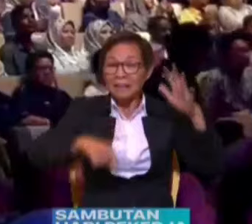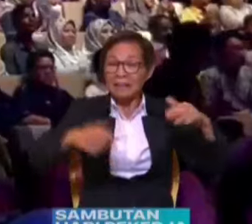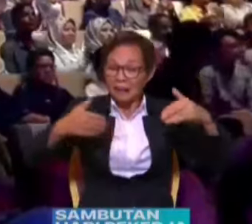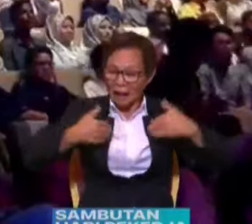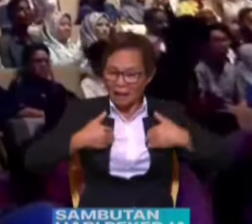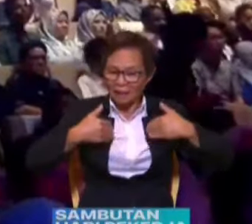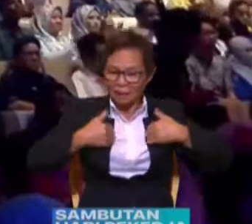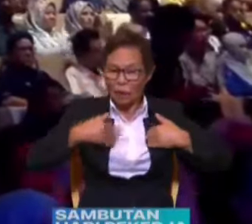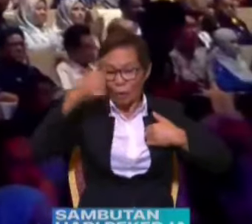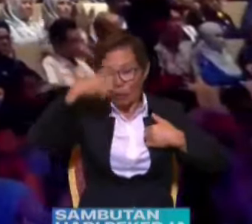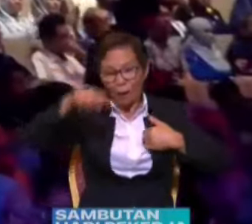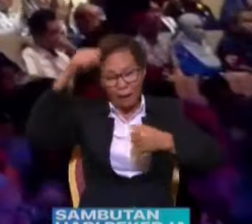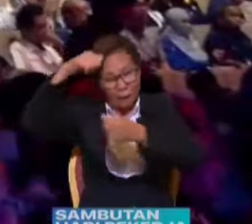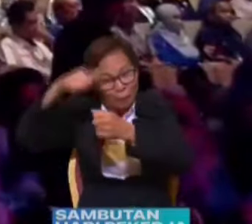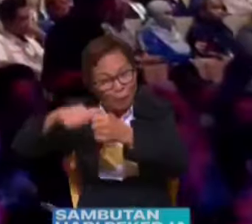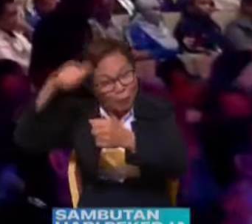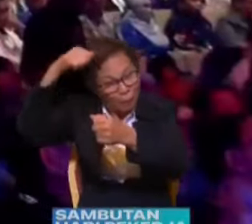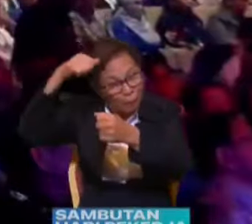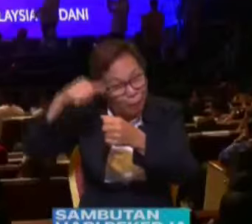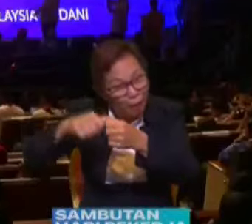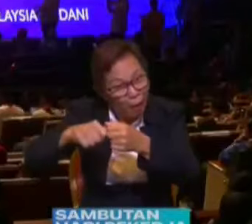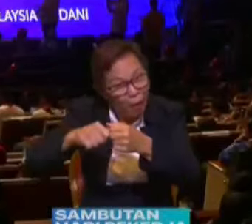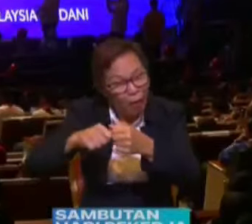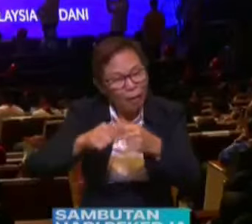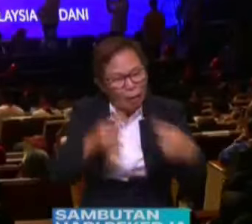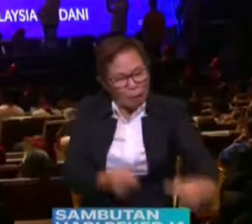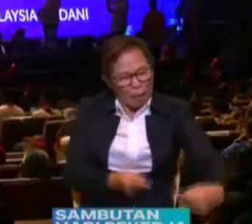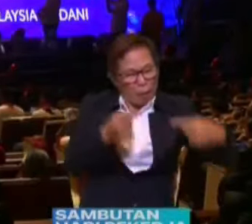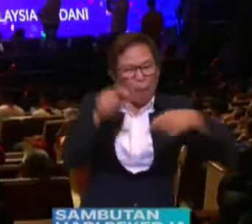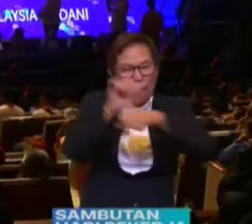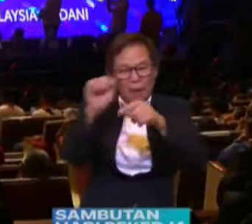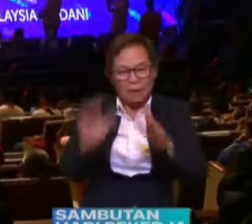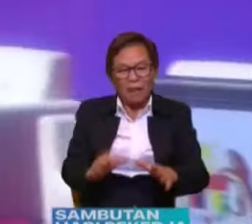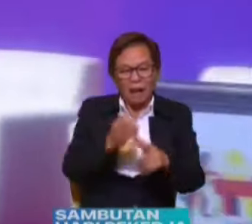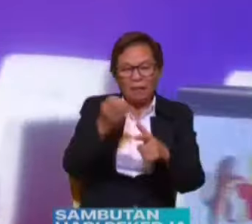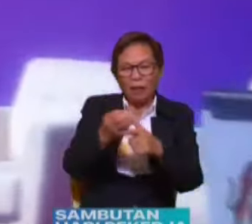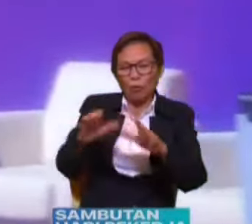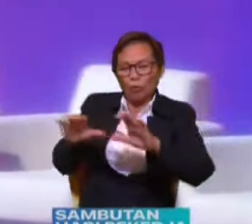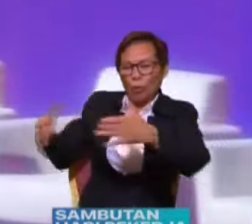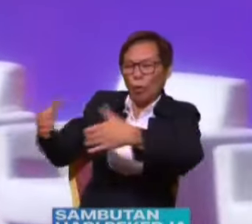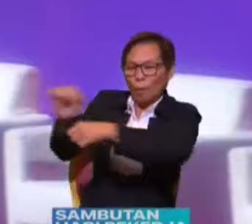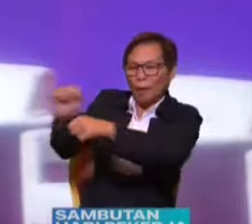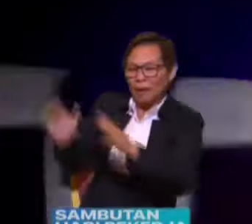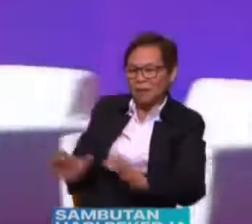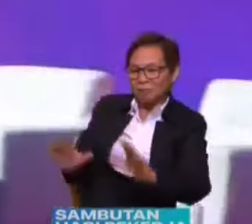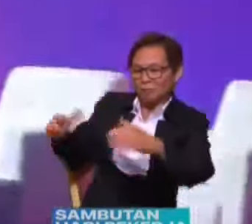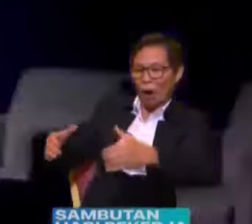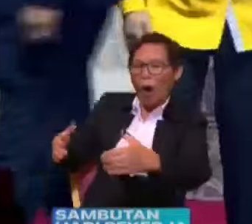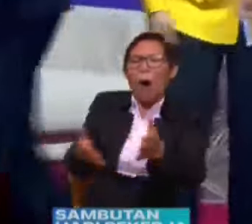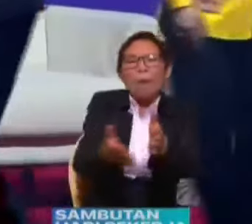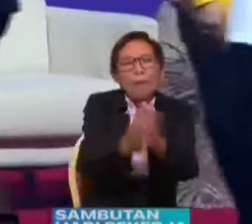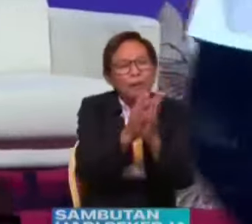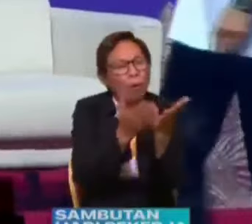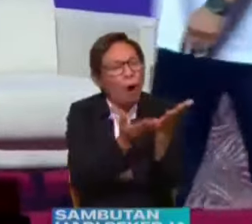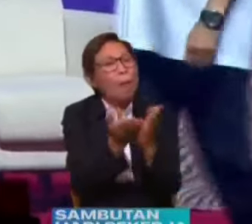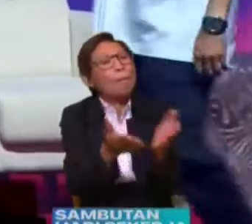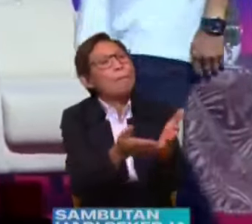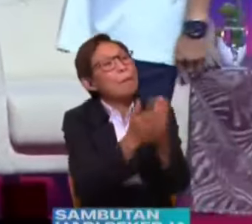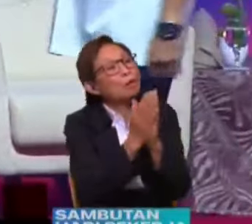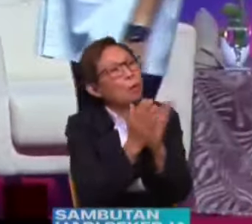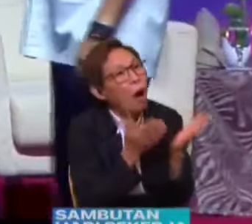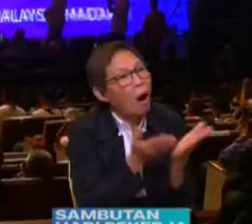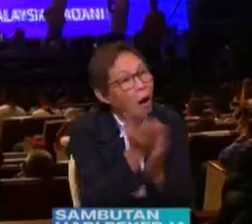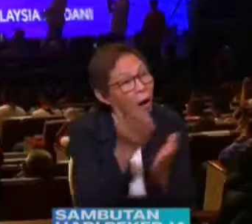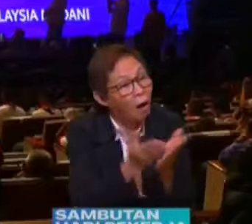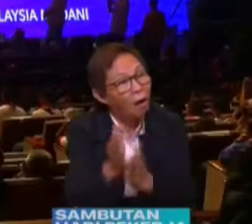diadakan bagi memperingati perjuangan buruh ataupun golongan-golongan pekerja yang menuntut hak-hak mereka